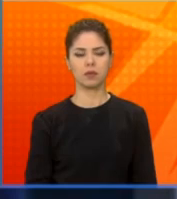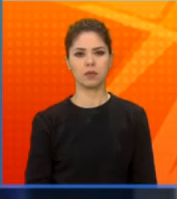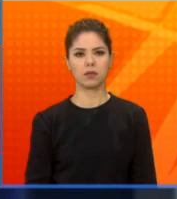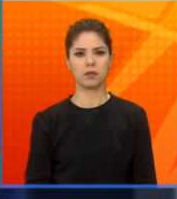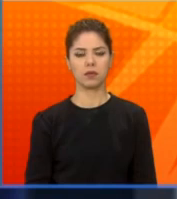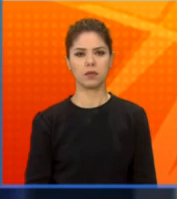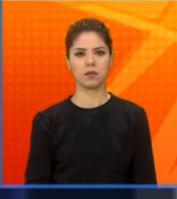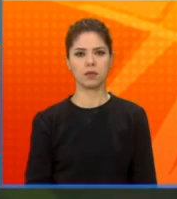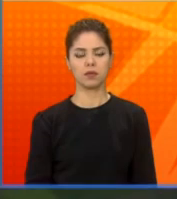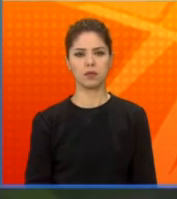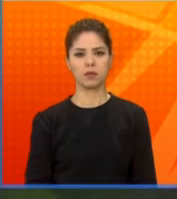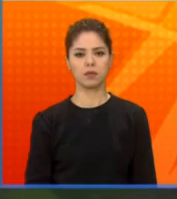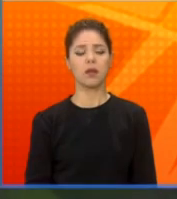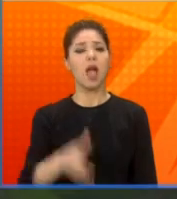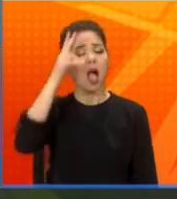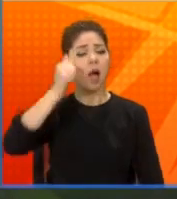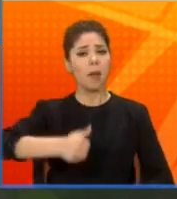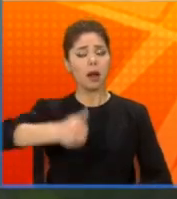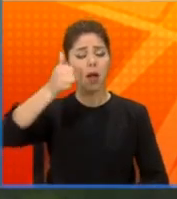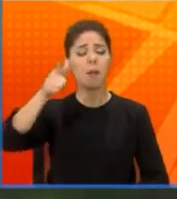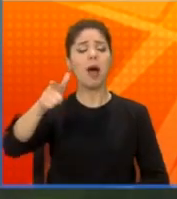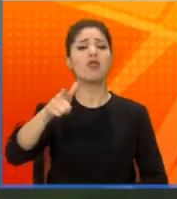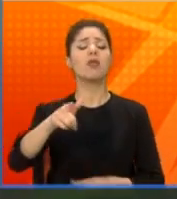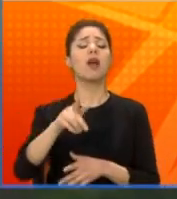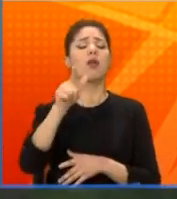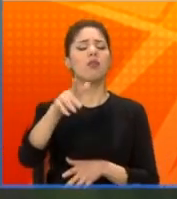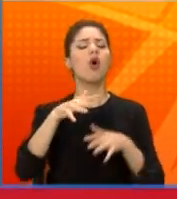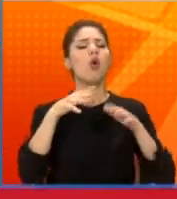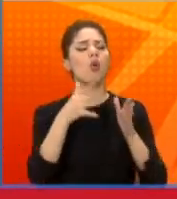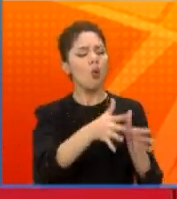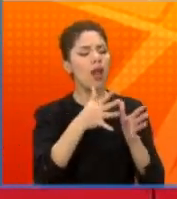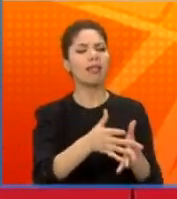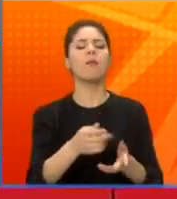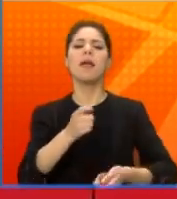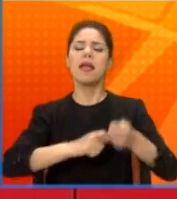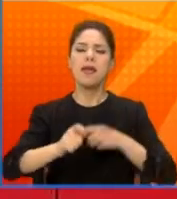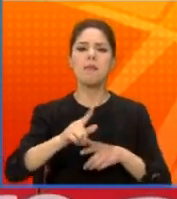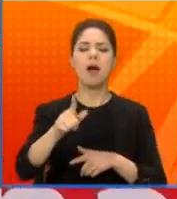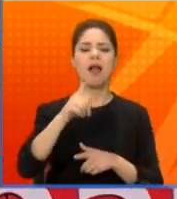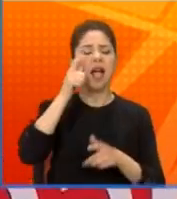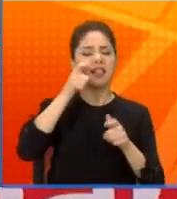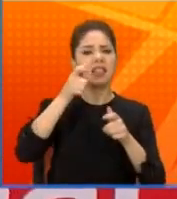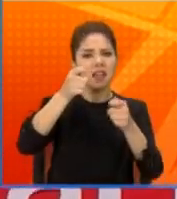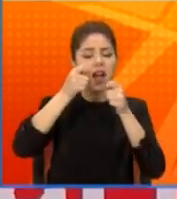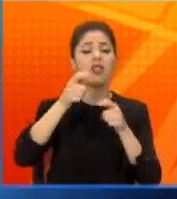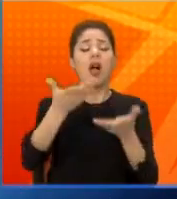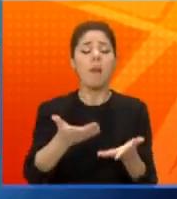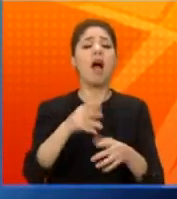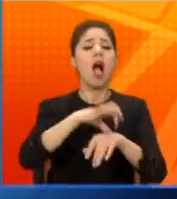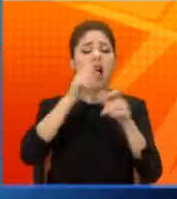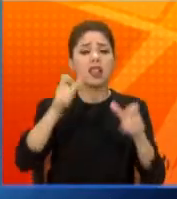build it here, let's make it here. Trump yerli üretim ve imalata dikkat çekti ama hastanelerde adım atacak yer